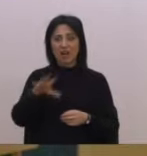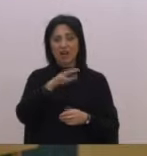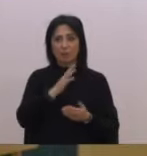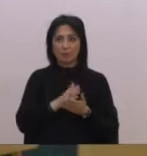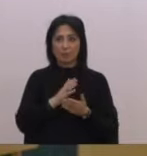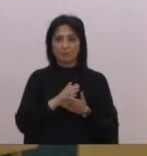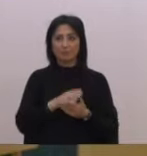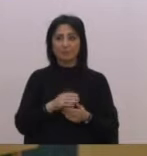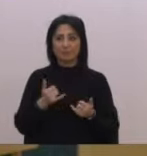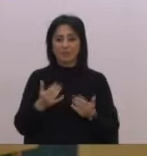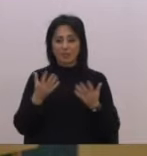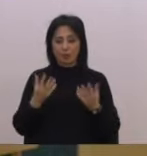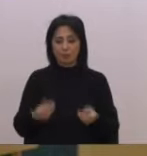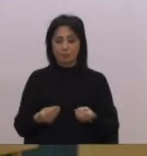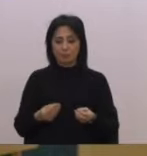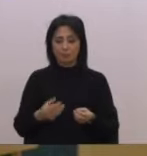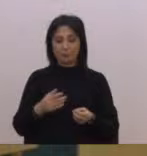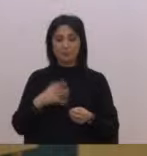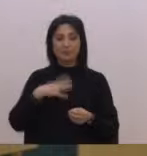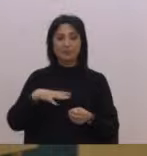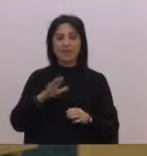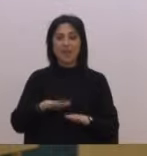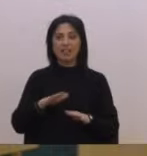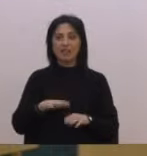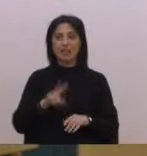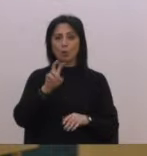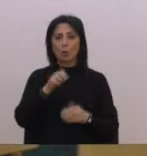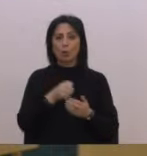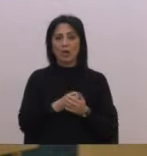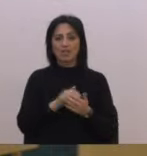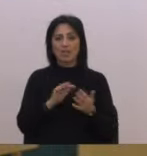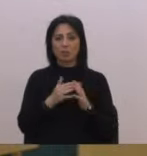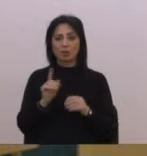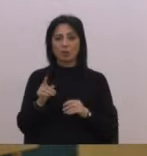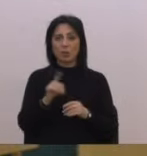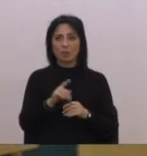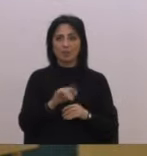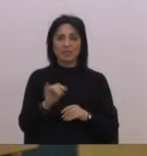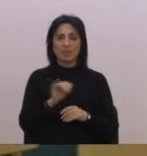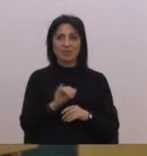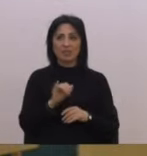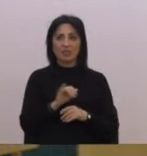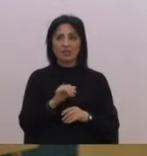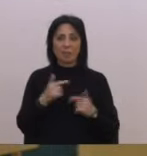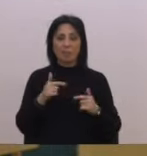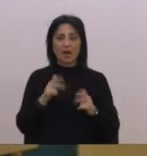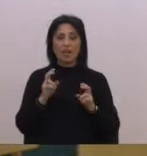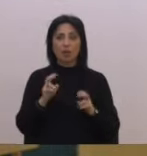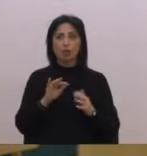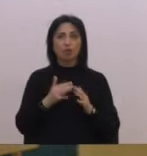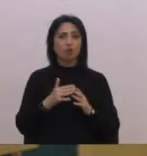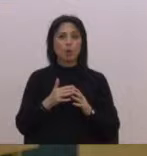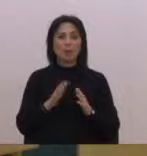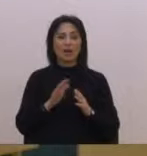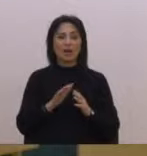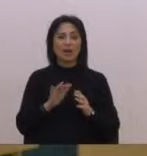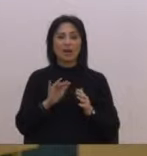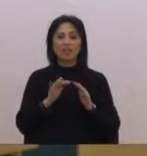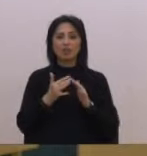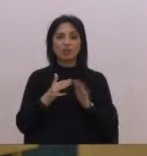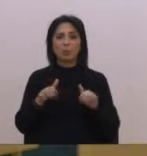დგას. Და დღესდღეობით საქართველოში 200-მდე სოფელია, სადაც პრაქტიკულად სოფელი კი არ არის,